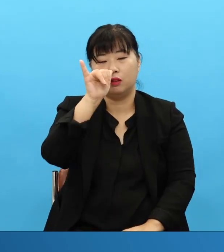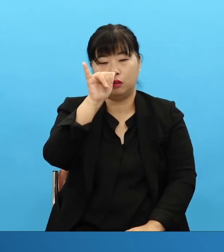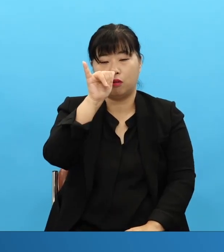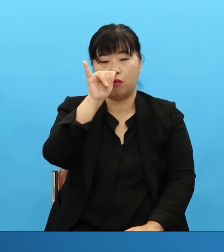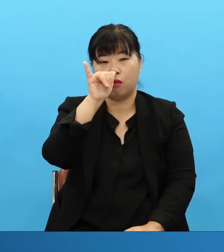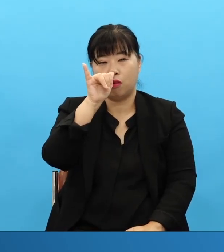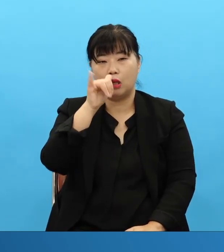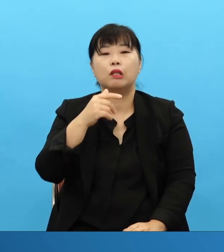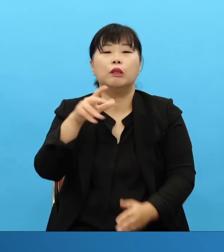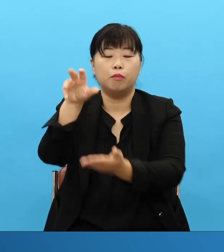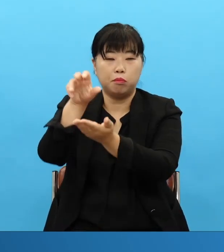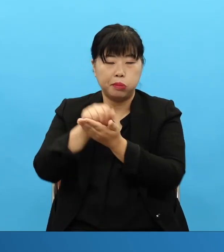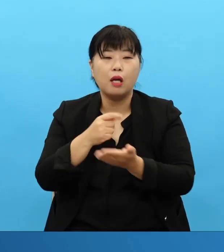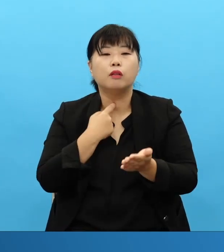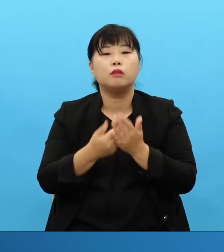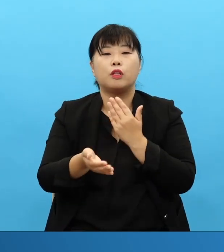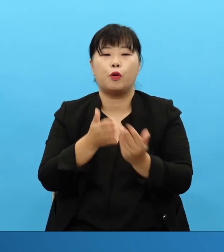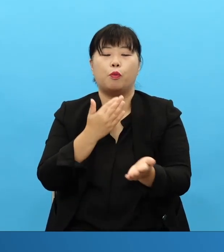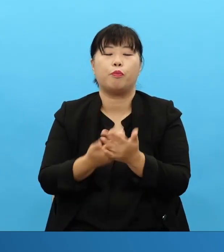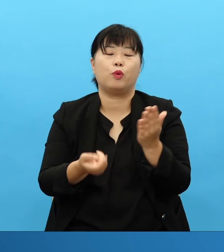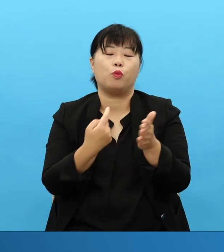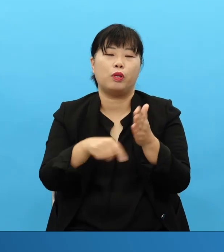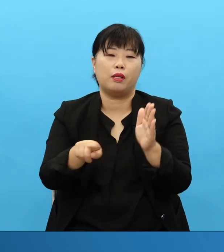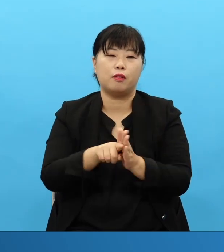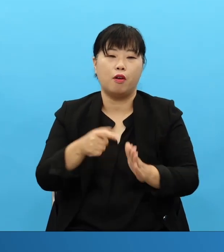is tremendous. 특히